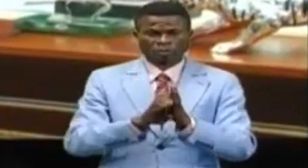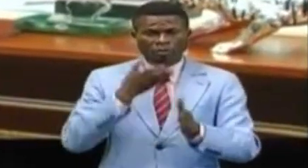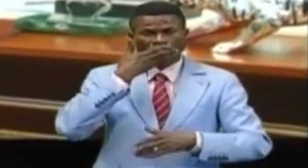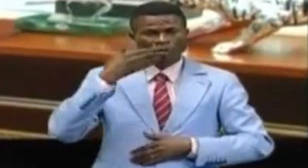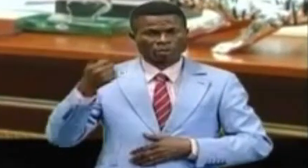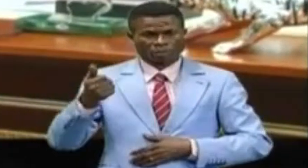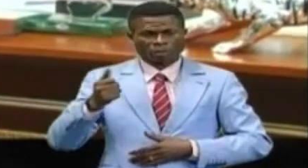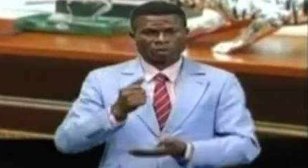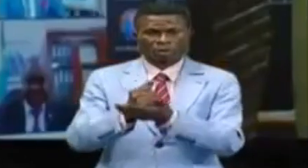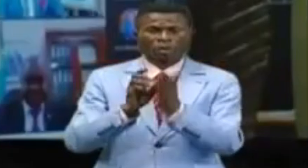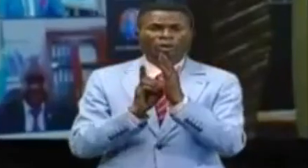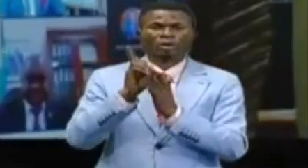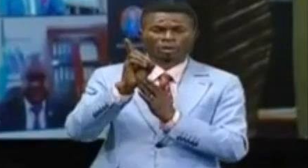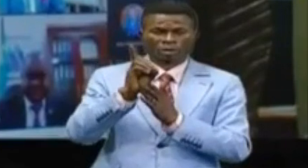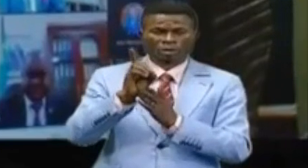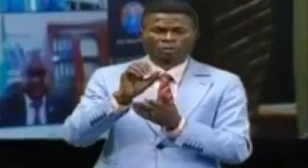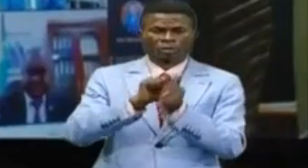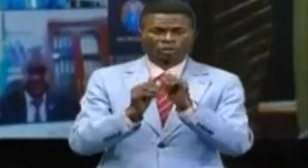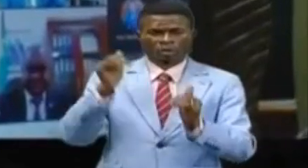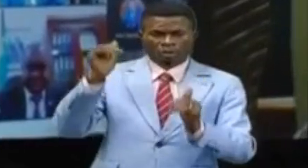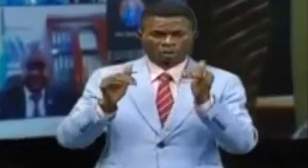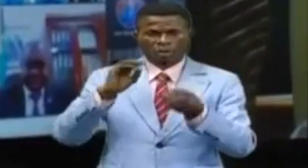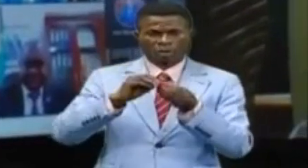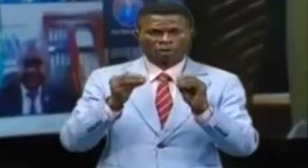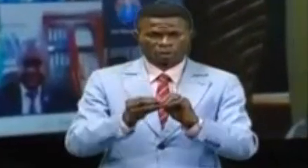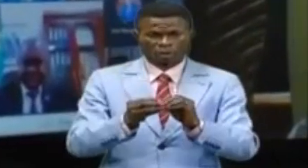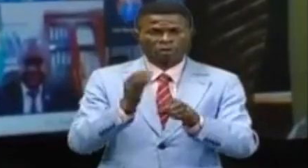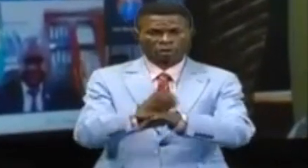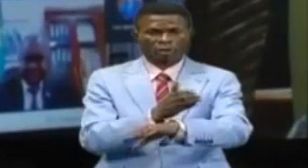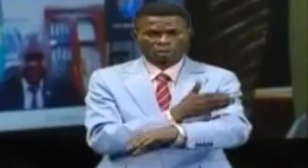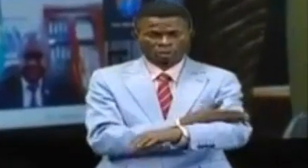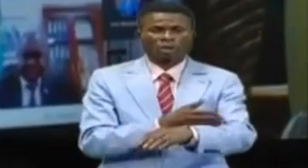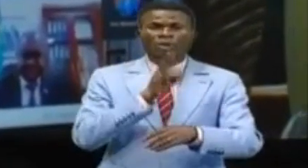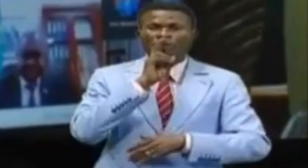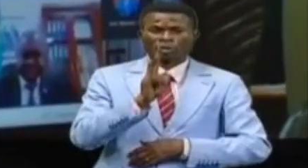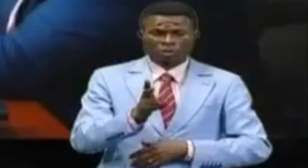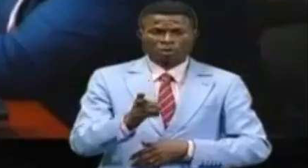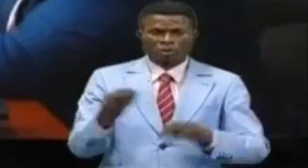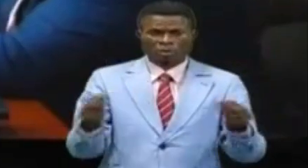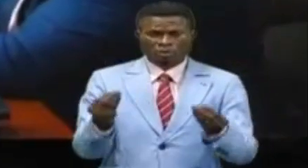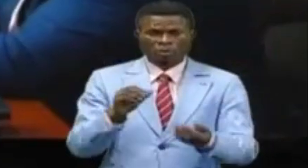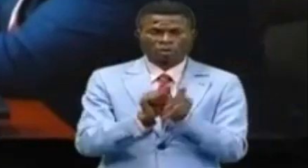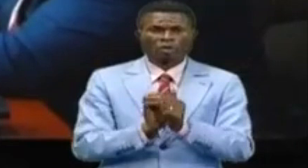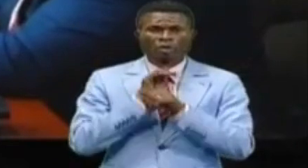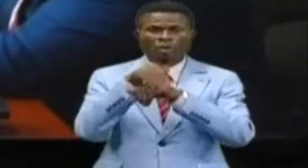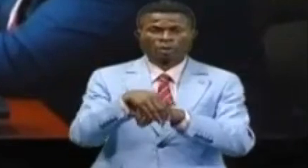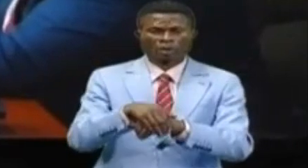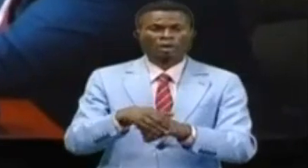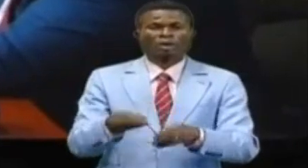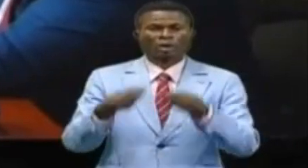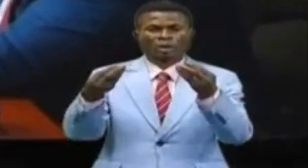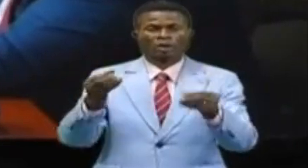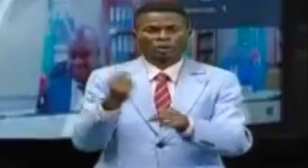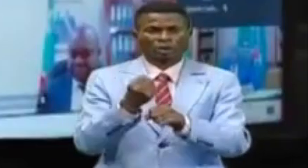favorisant le développement d'une classe moyenne dont le nombre sera en croissance sensible du fait de leur accès à des emplois, tant dans